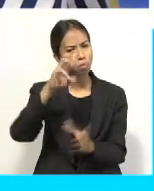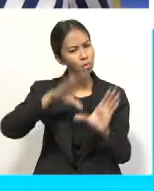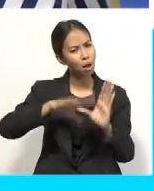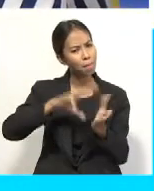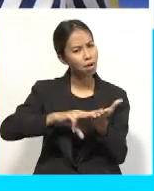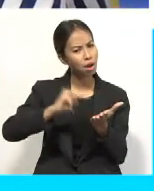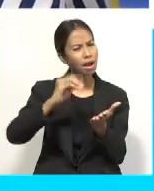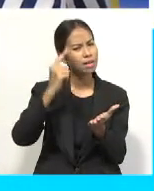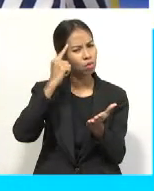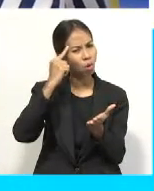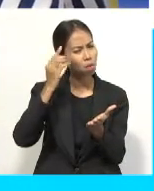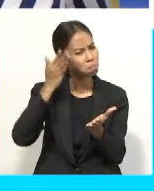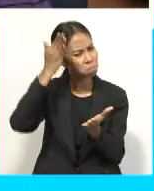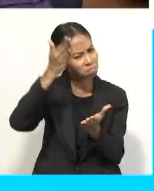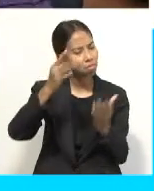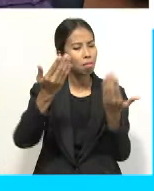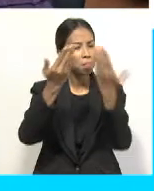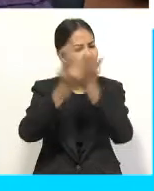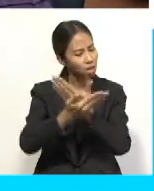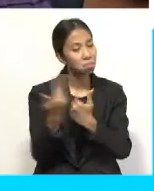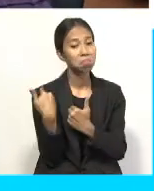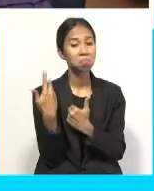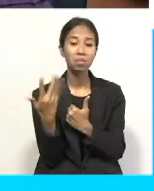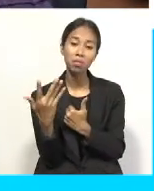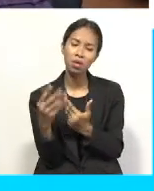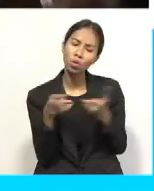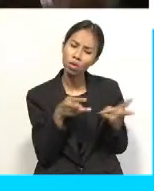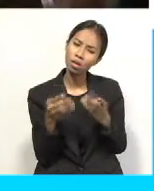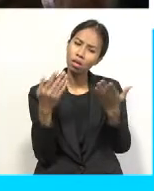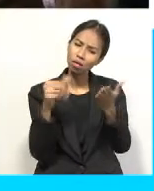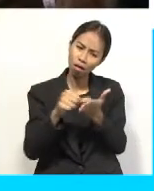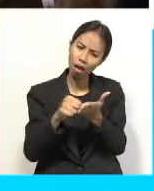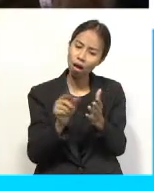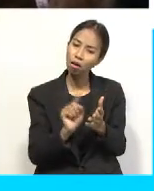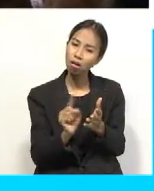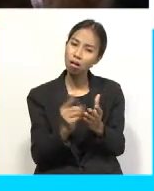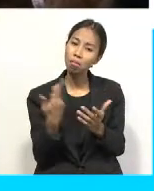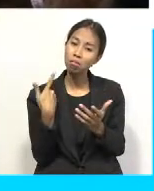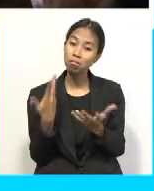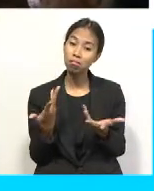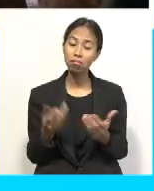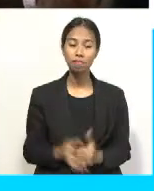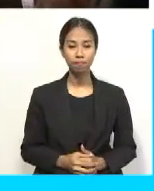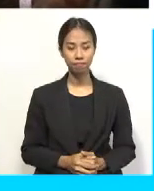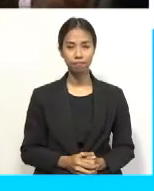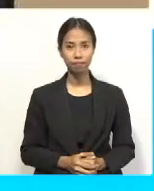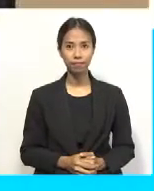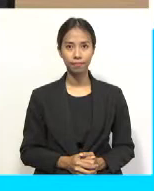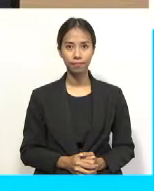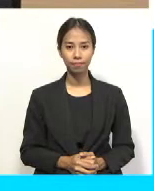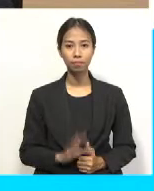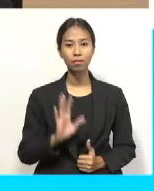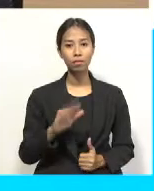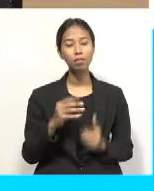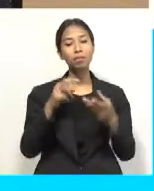นี่ยจะมีทิศทางเรื่องของการปรับเปลี่ยนหรือว่าปรับวิธีการแก้ไขปัญหาอะไรเพิ่มเติมอีกไหมคะ วิธีการ